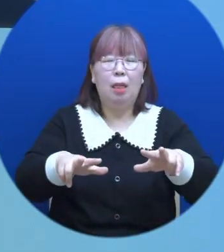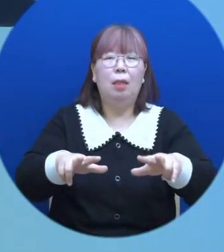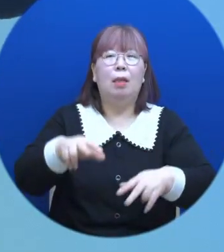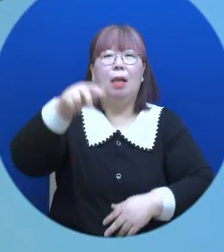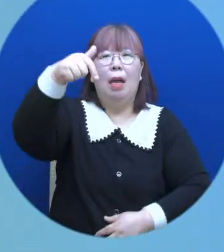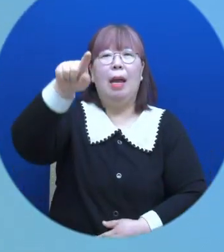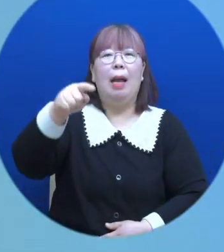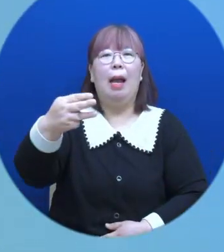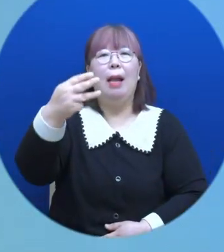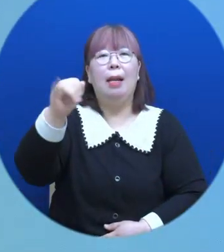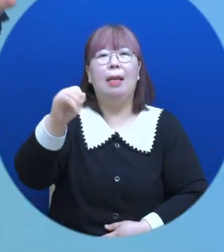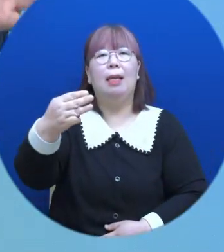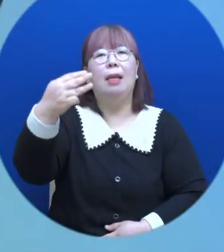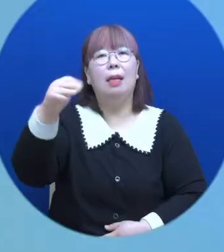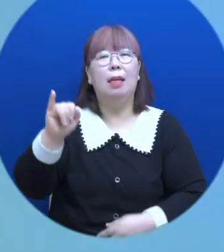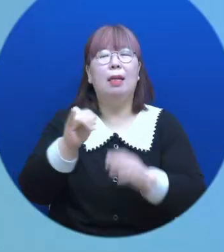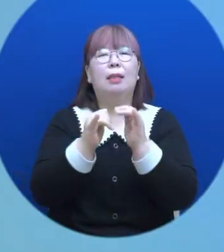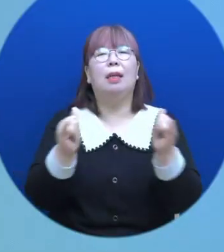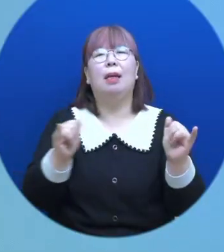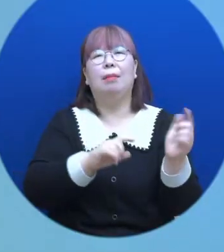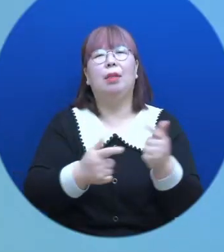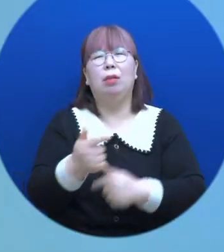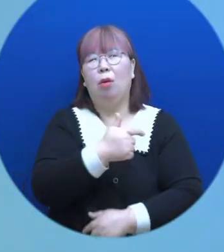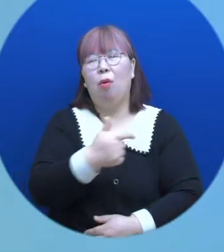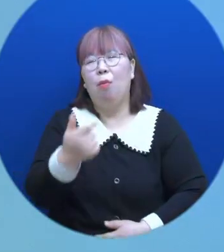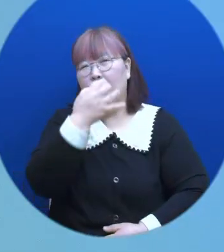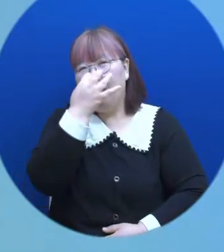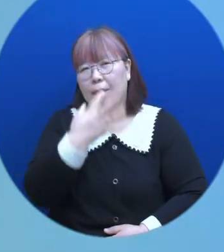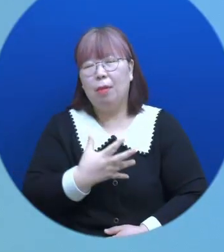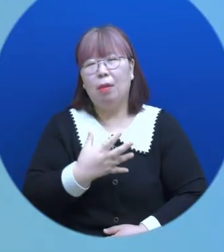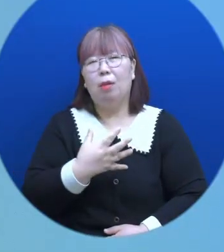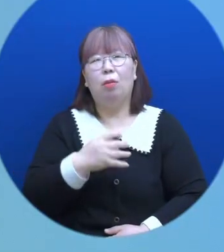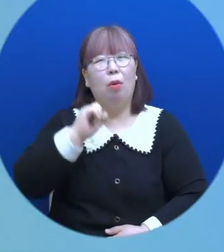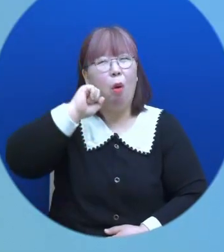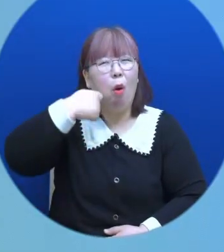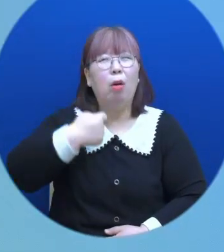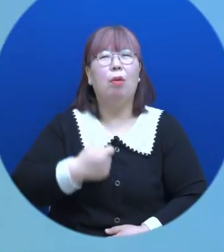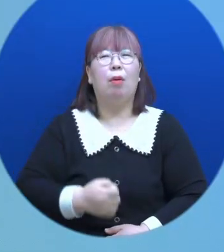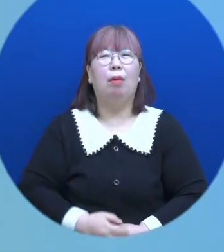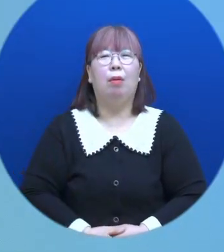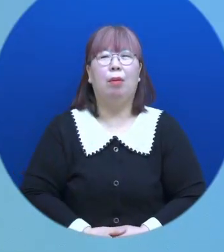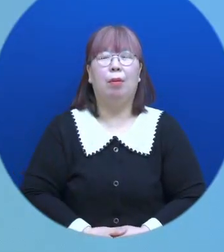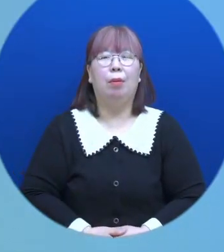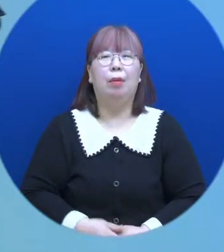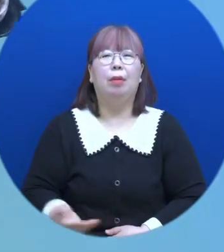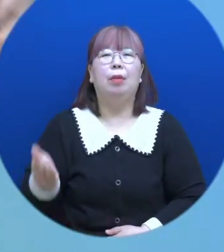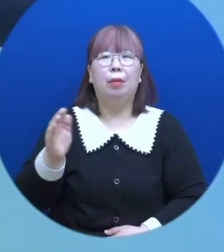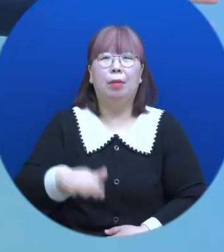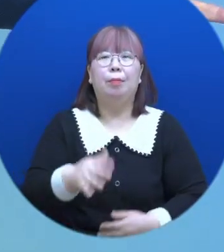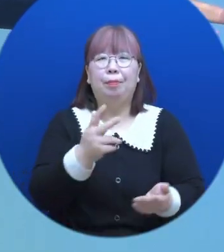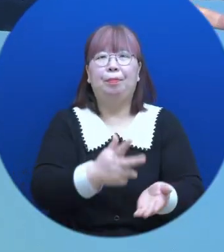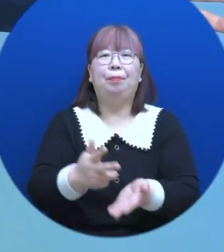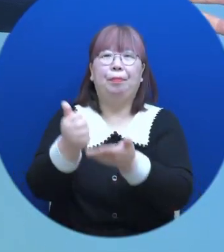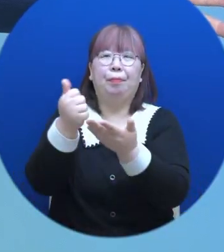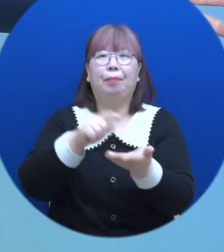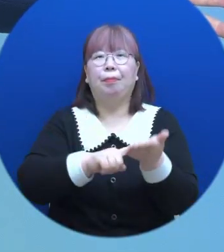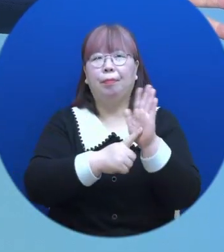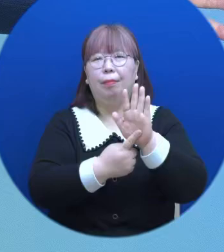사람들이 너무 힘들고 고단하고 어려워요. 그런데 주님이 등장한